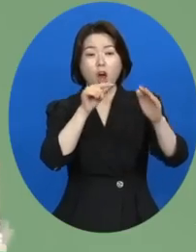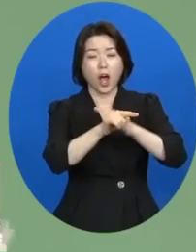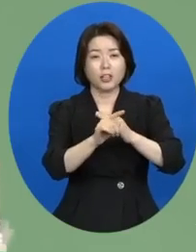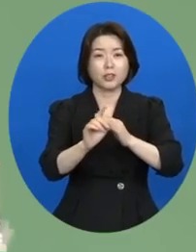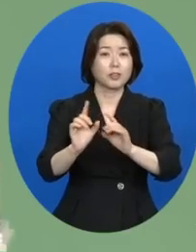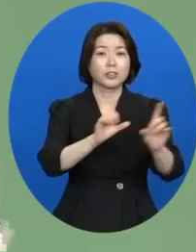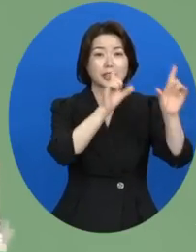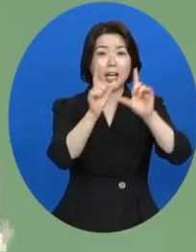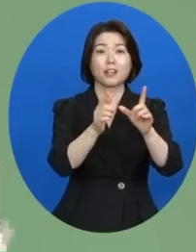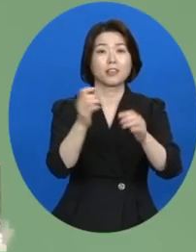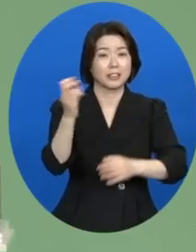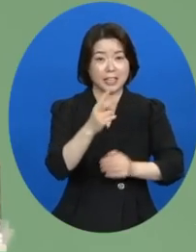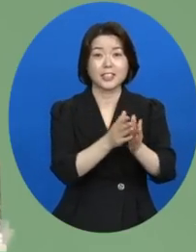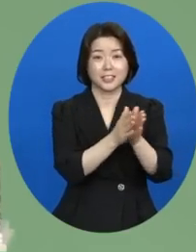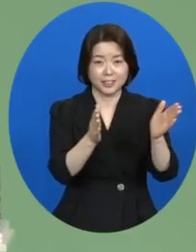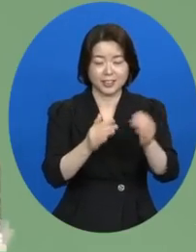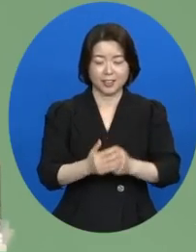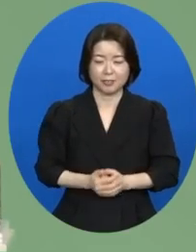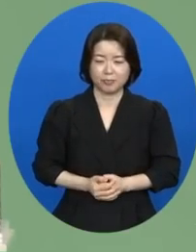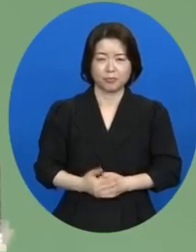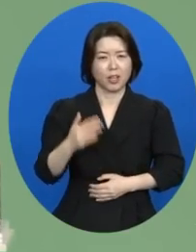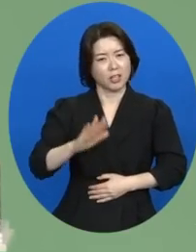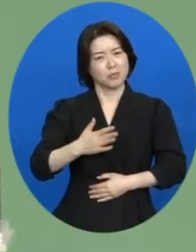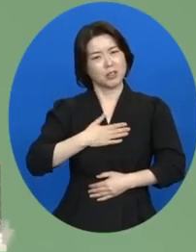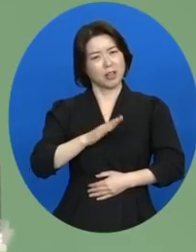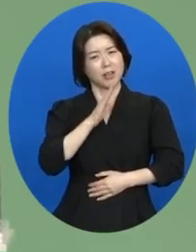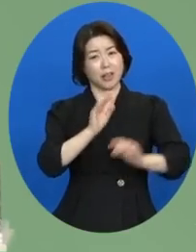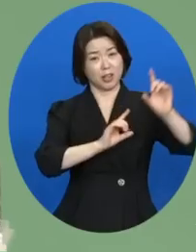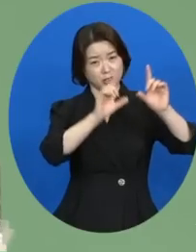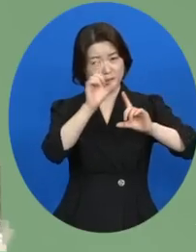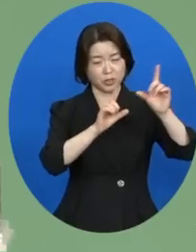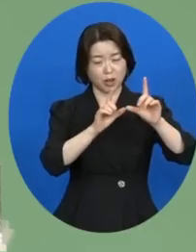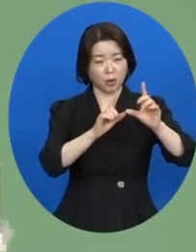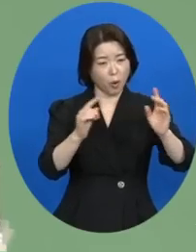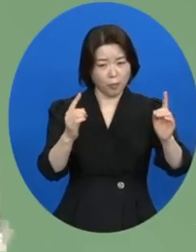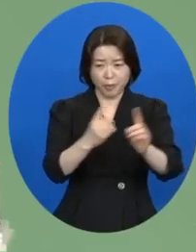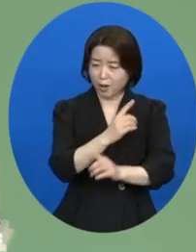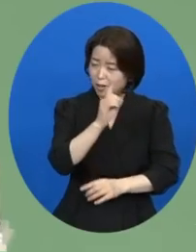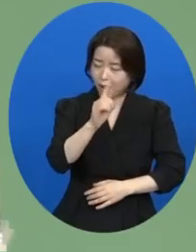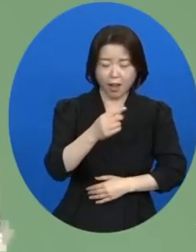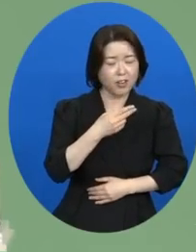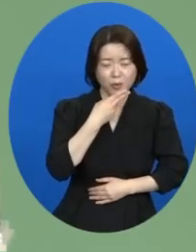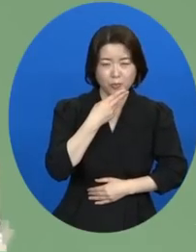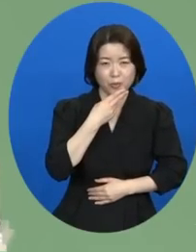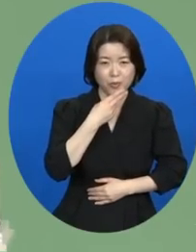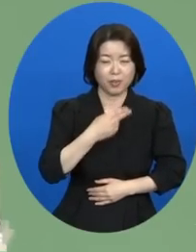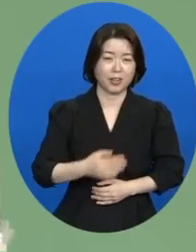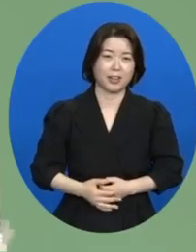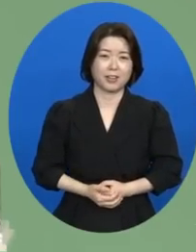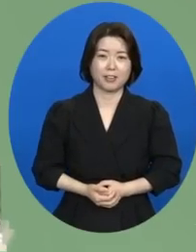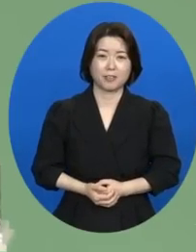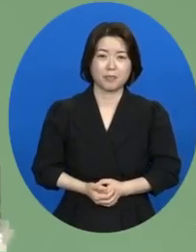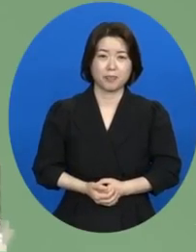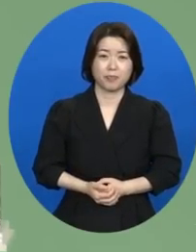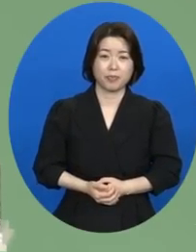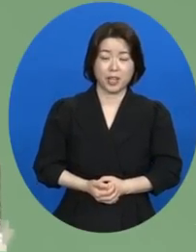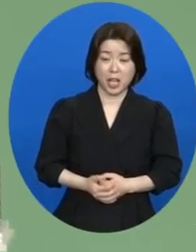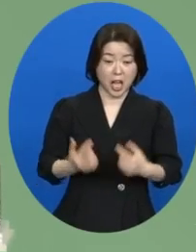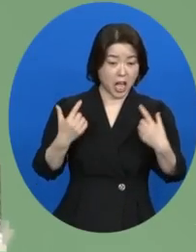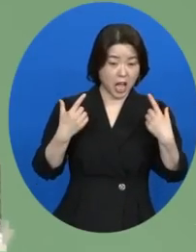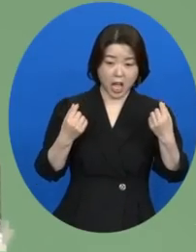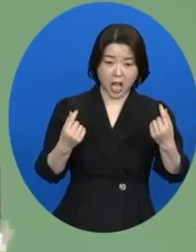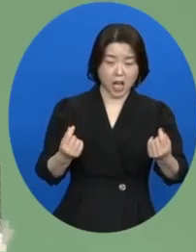있었습니다. 그런데 제 현실은 하나도 변한 것이 없었습니다. 아직